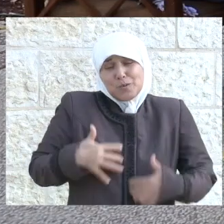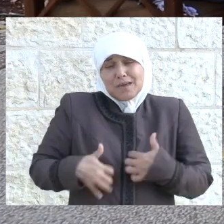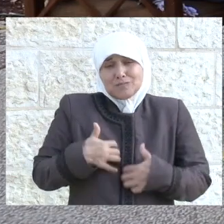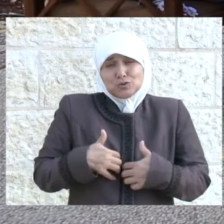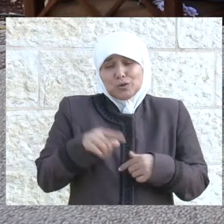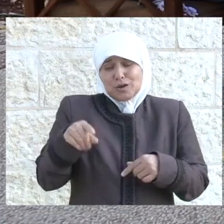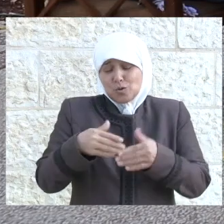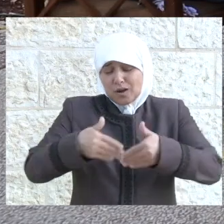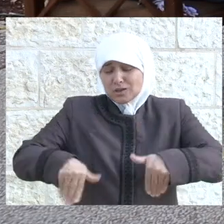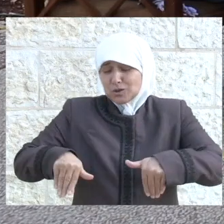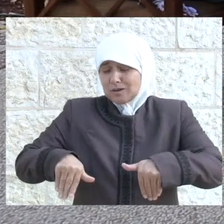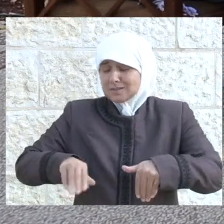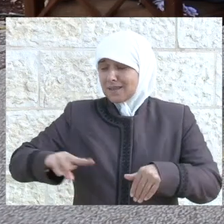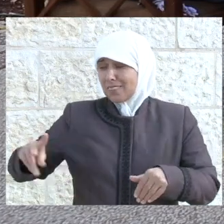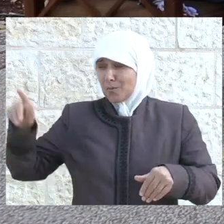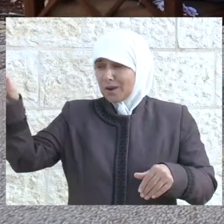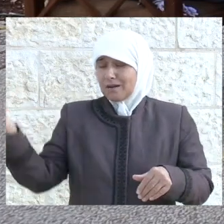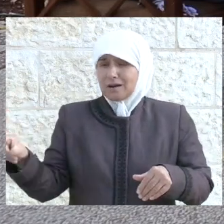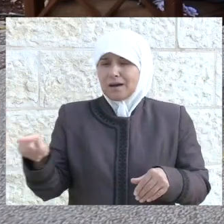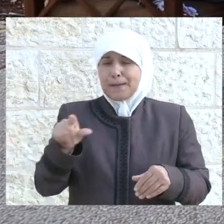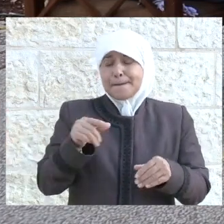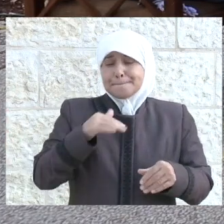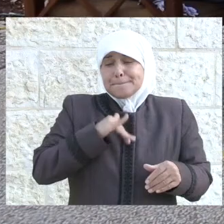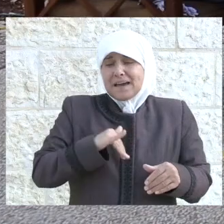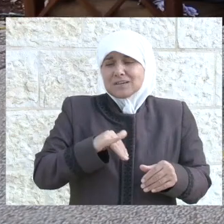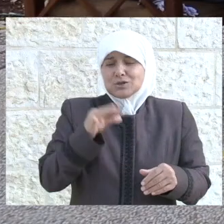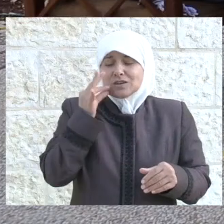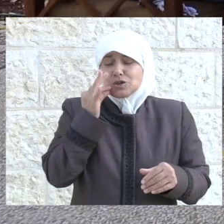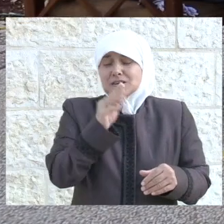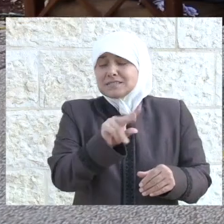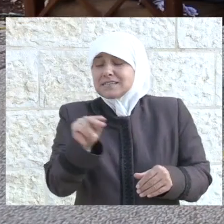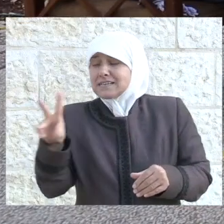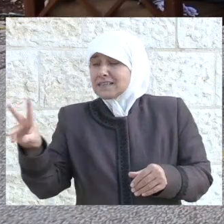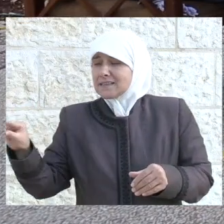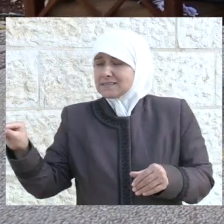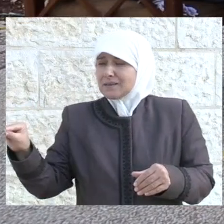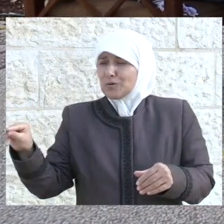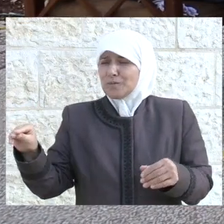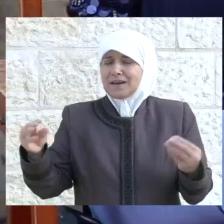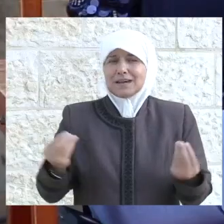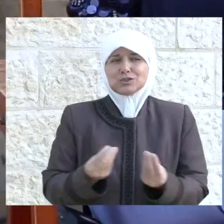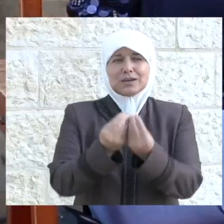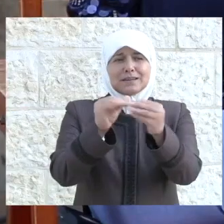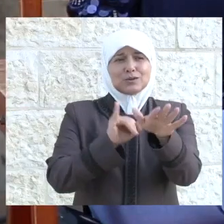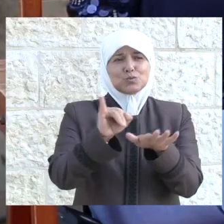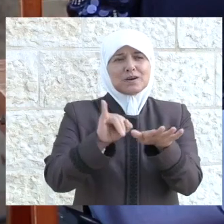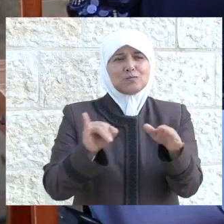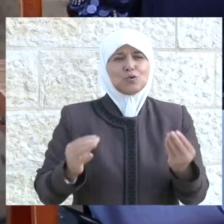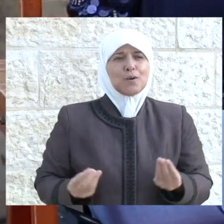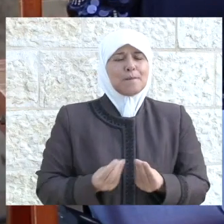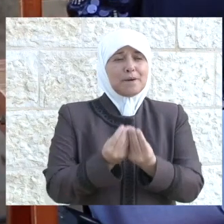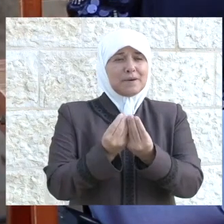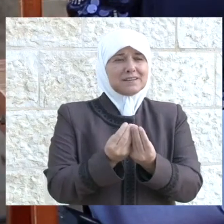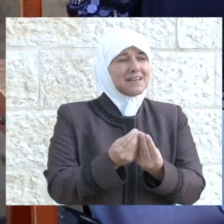يكمل، لأنه بتوقع إنه في لغة مشتركة بقدر يفهموا بعض من خلالها. طب ياسمين كيف كان دعم